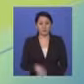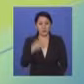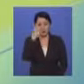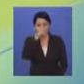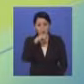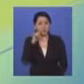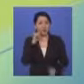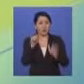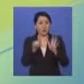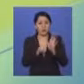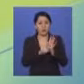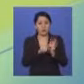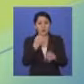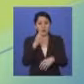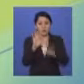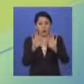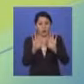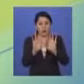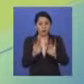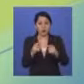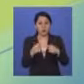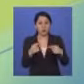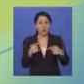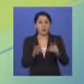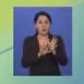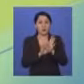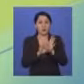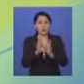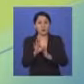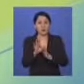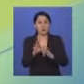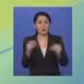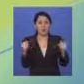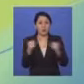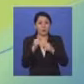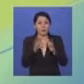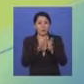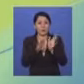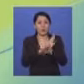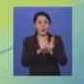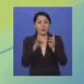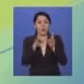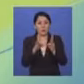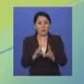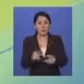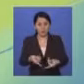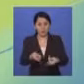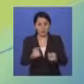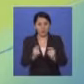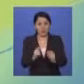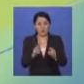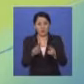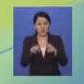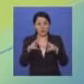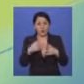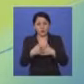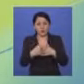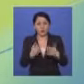Биылғы қыс жылы әрі қарлы болмақ, бірақ кей күндері ауа температурасы күрт төмендеуі мүмкін. Төтенше жағдай департаменті мамандарының